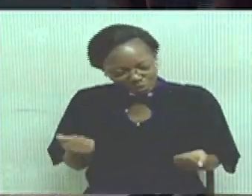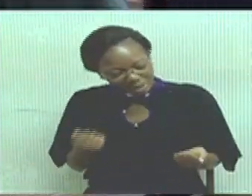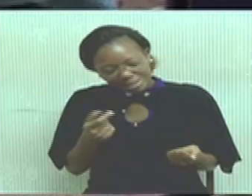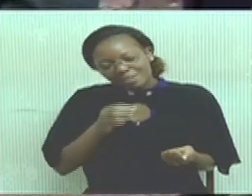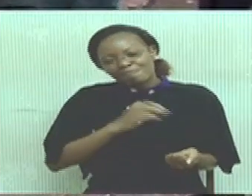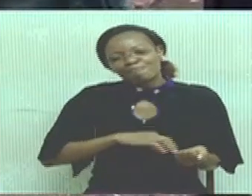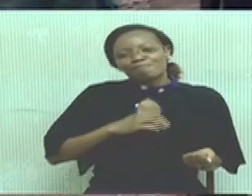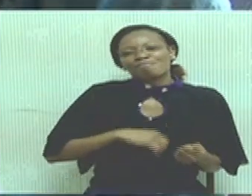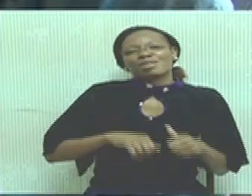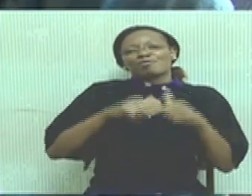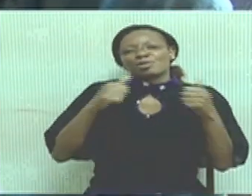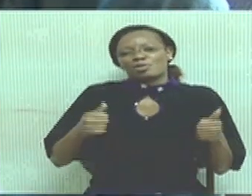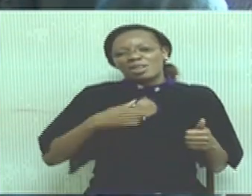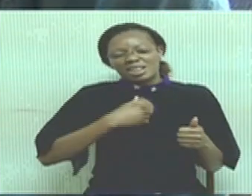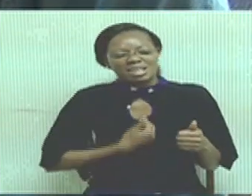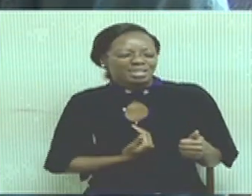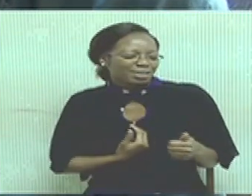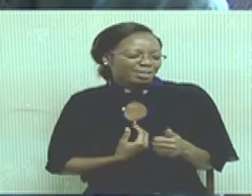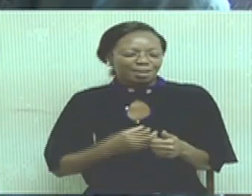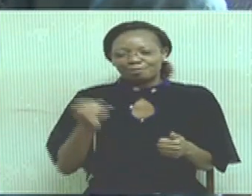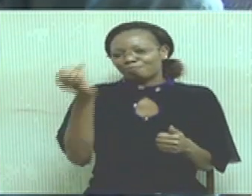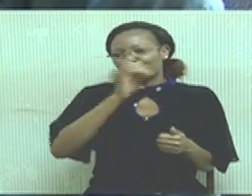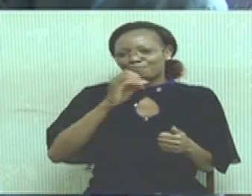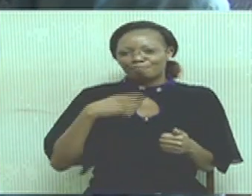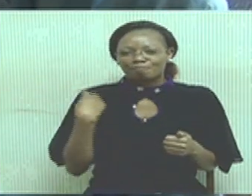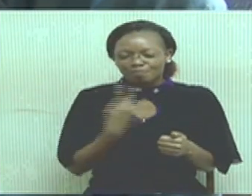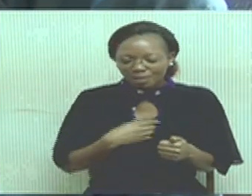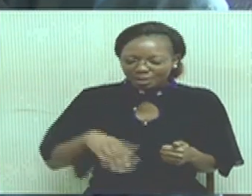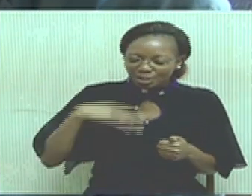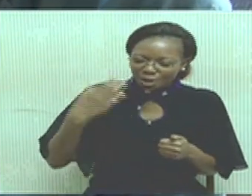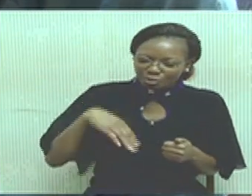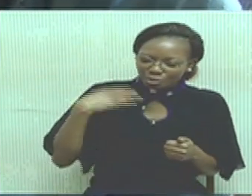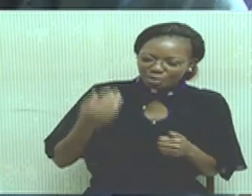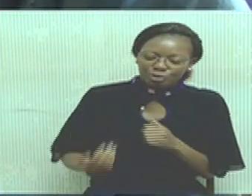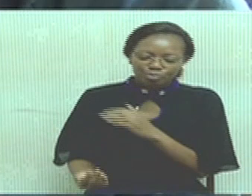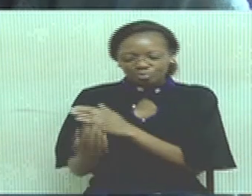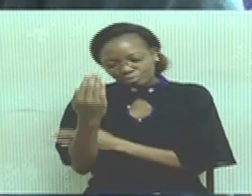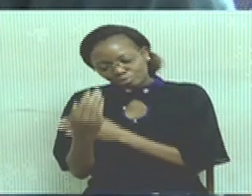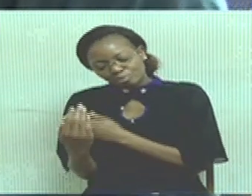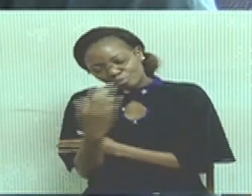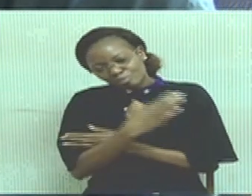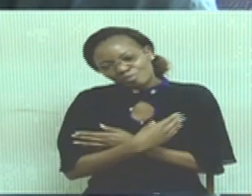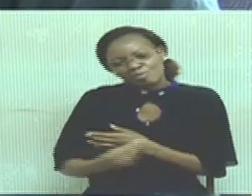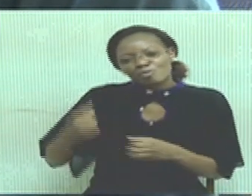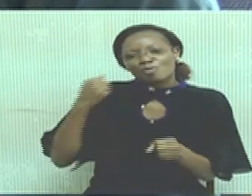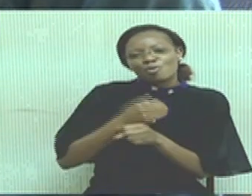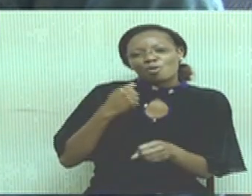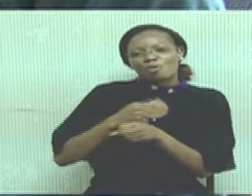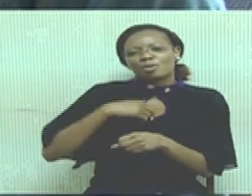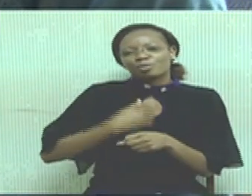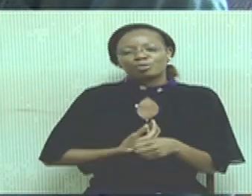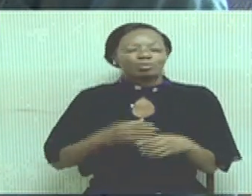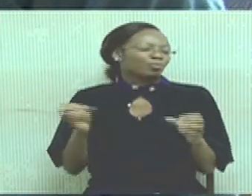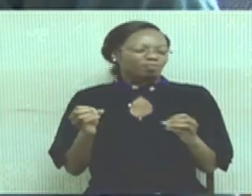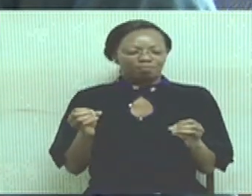Unajua kazi yote ile unafurahia, hata usikii uzigizi, unataka tu uamuke uende ukafanya hiyo kazi. Kwa vile ni